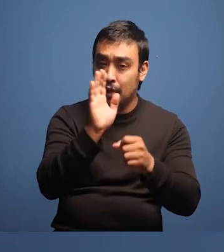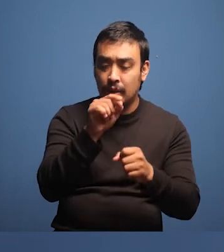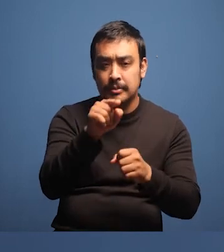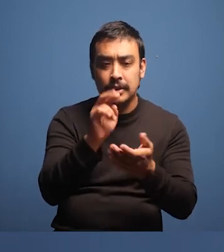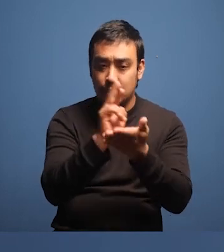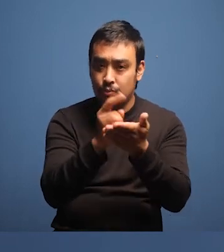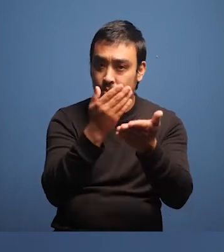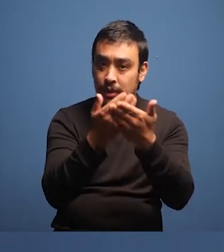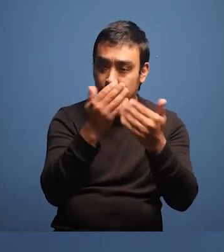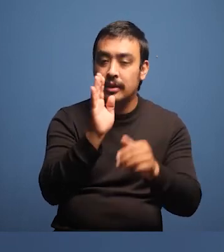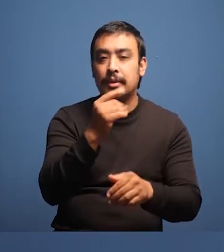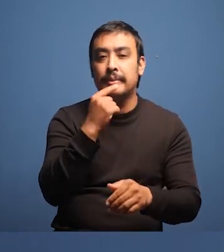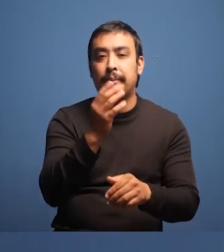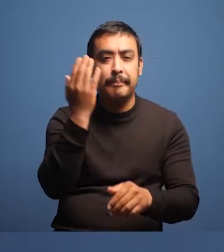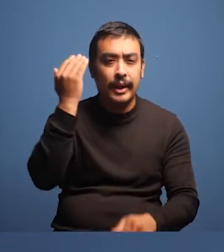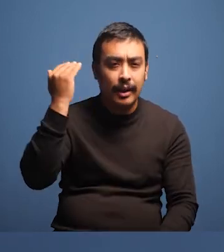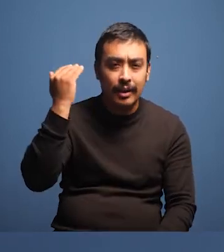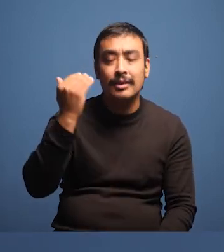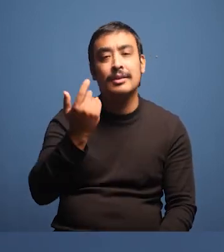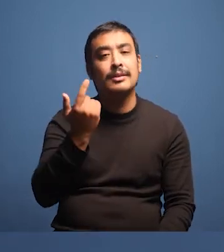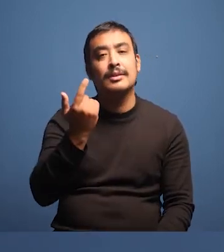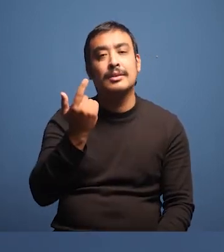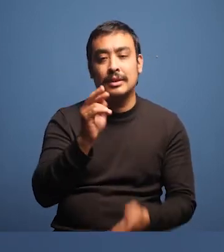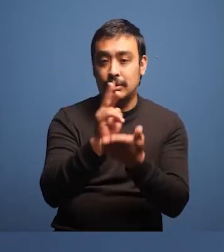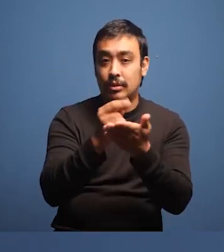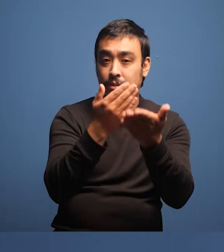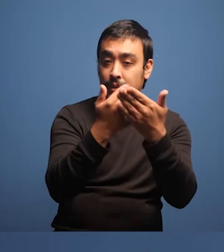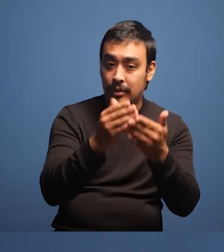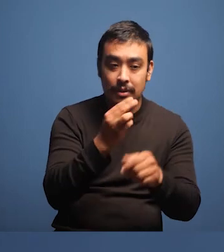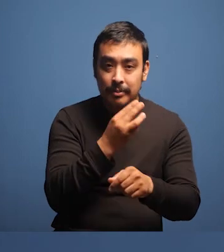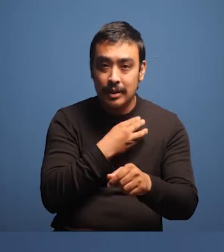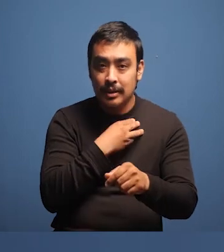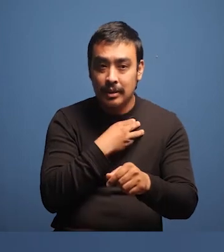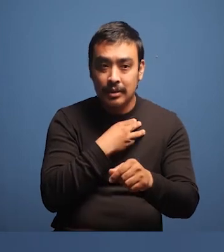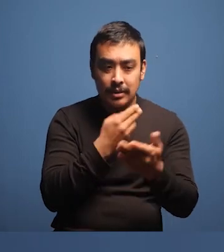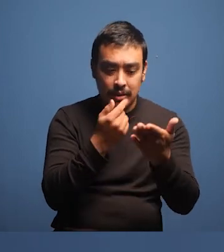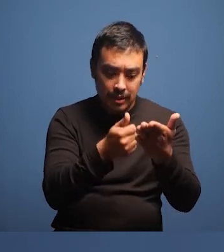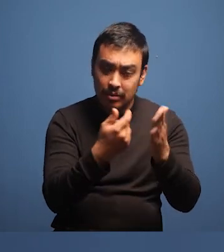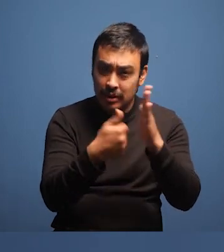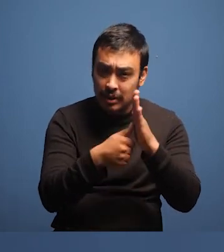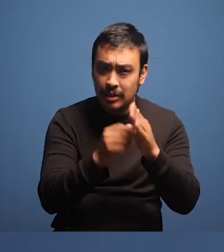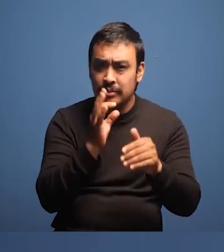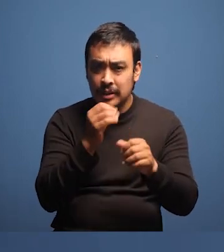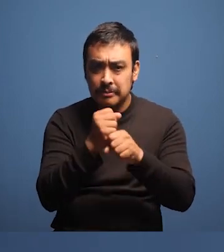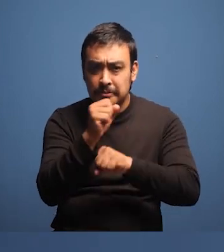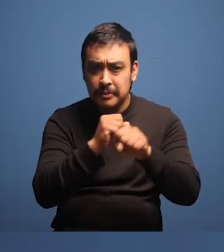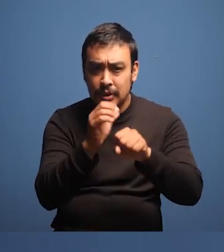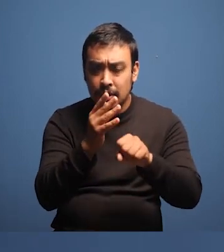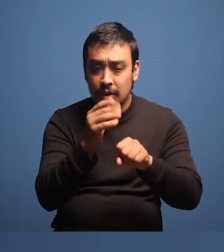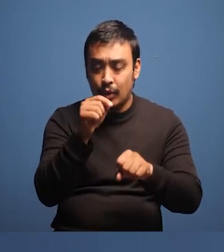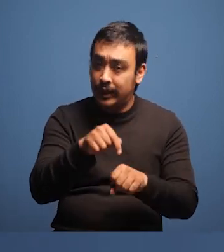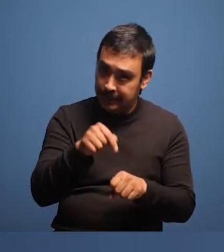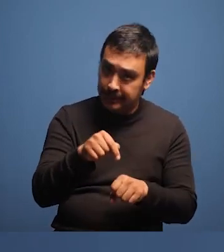रिपोर्ट गर्नुभएको छ भने चाहिँ पहिला के हुन्थ्यो भने रिपोर्ट गऱ्यौँ तर मान्छेले उयो गरेकै छैन, त्यो फेसबुकले कुनै एक्सनै लिएन भन्ने हुन्छ। तर अहिले